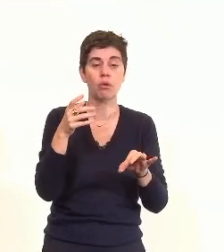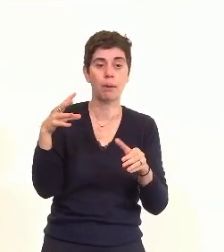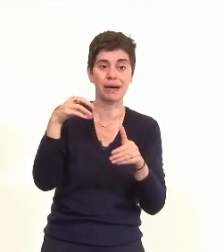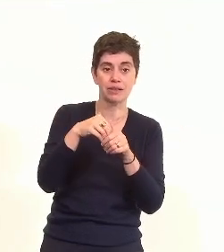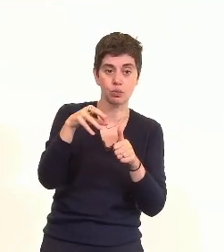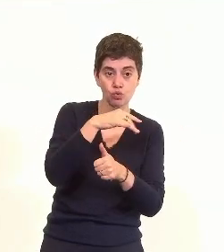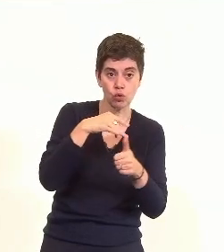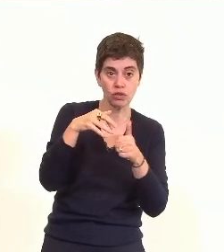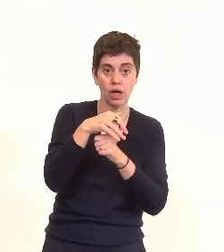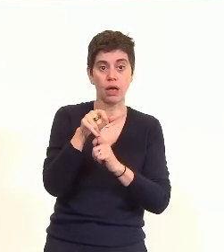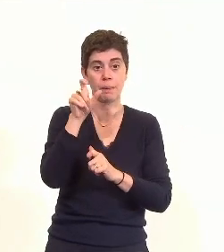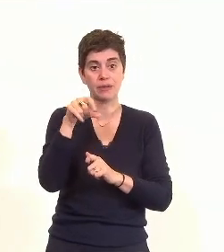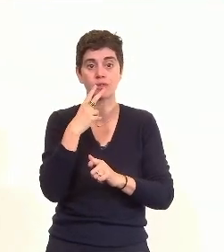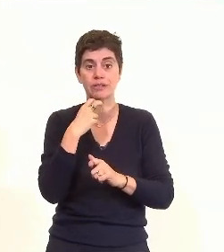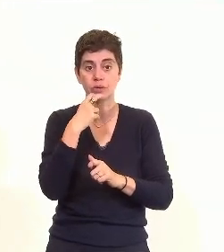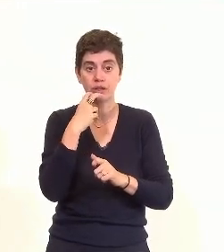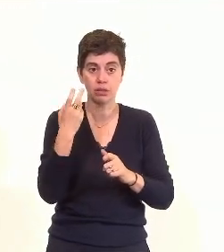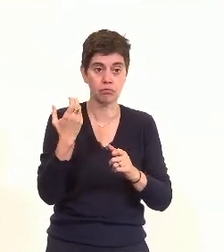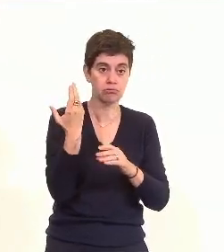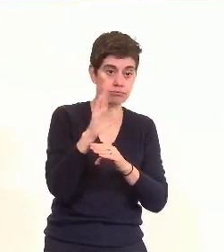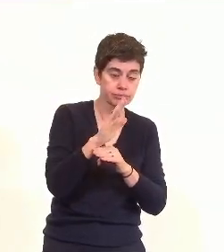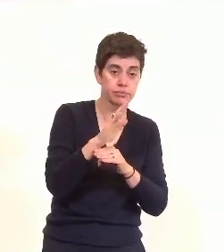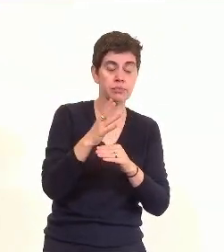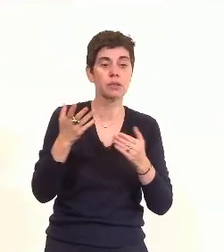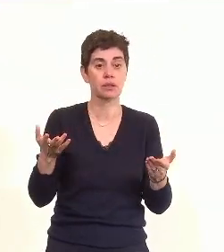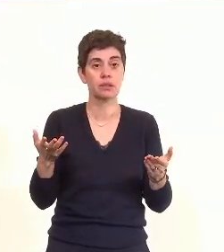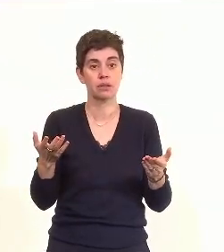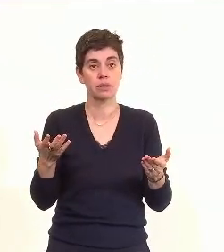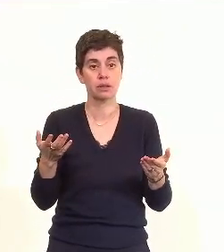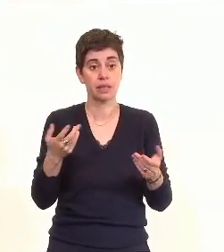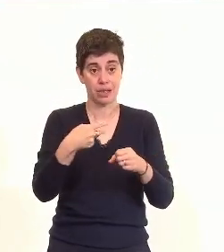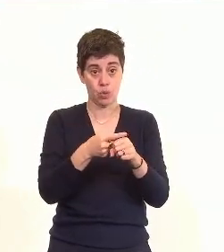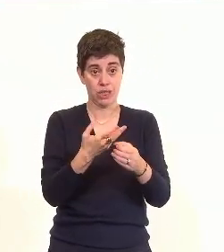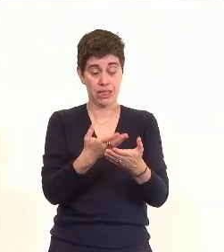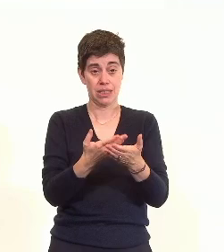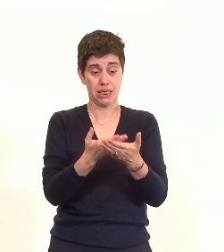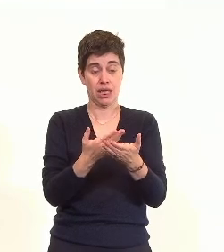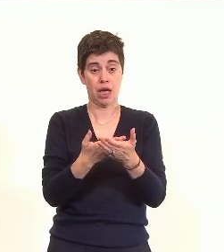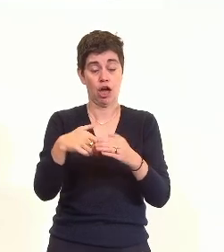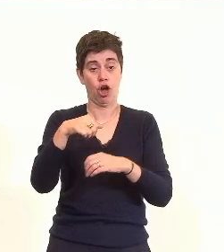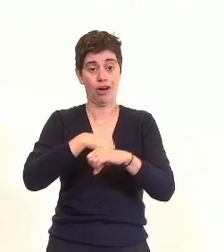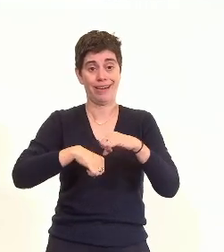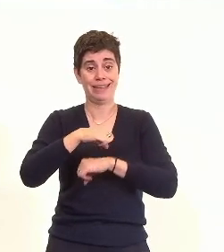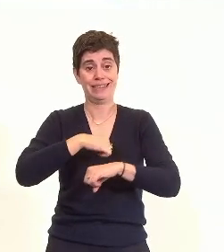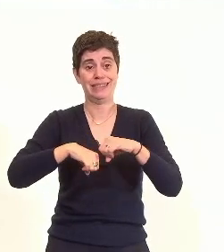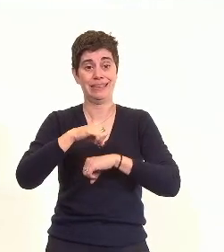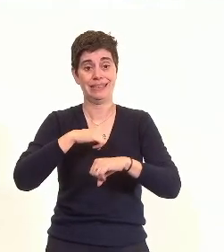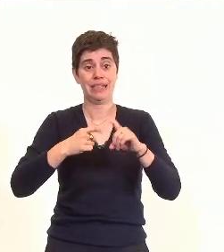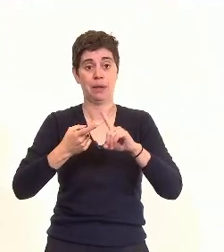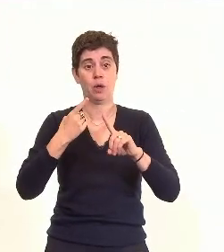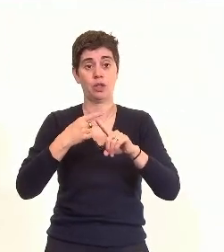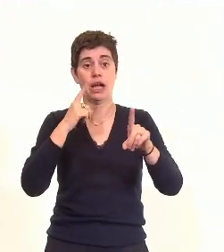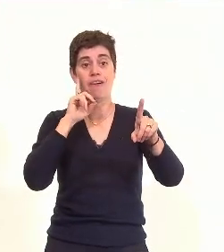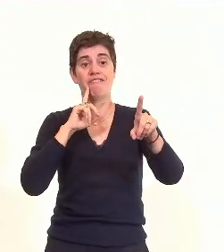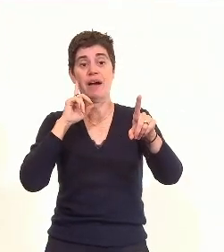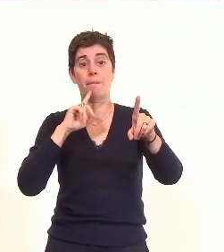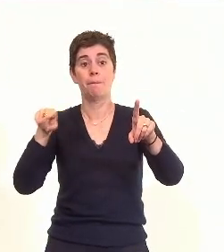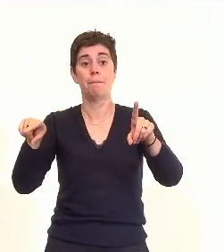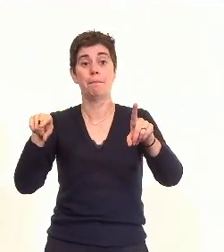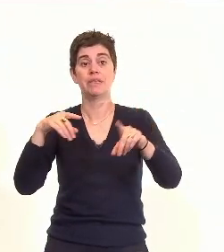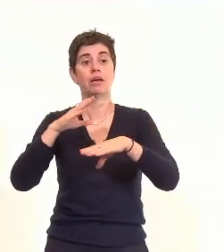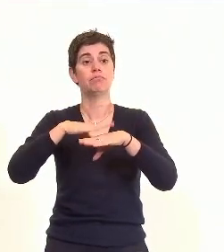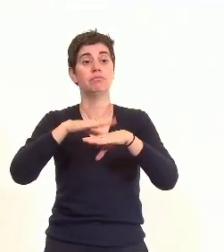citoyenneté des personnes. Ce qui est toujours important, en tout cas quand on met en place ces outils, et c'est sans doute le point d'alerte de Madame, c'est la posture dans laquelle